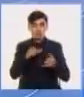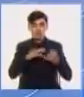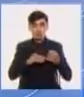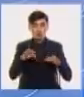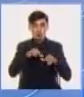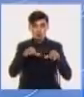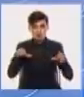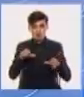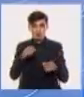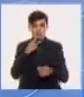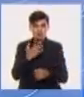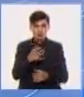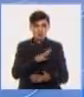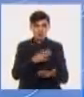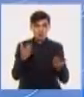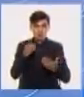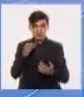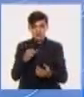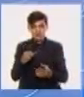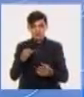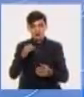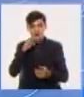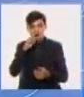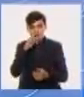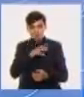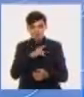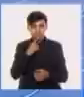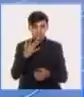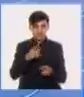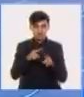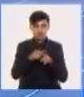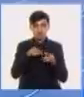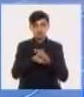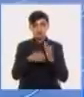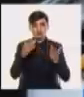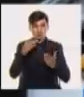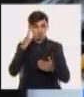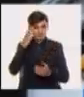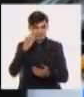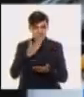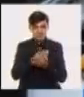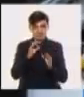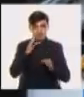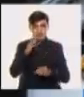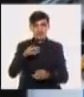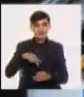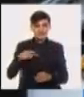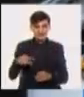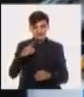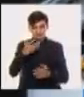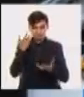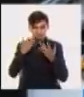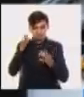О каких территориях идет речь и к чему могут привести неосторожные высказывания? Нургали Карабаев. Директор